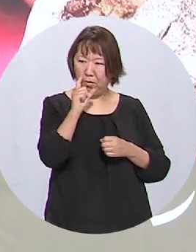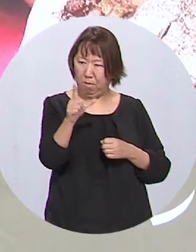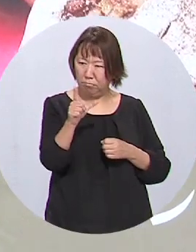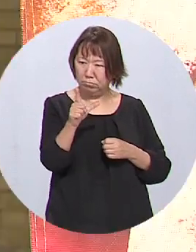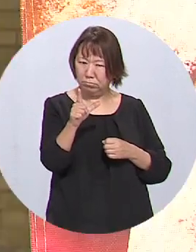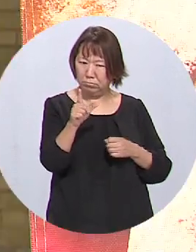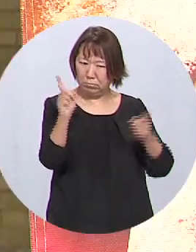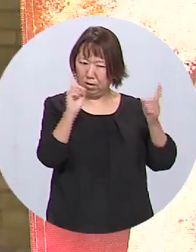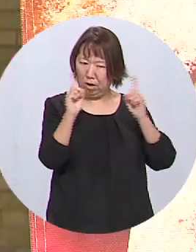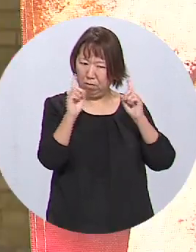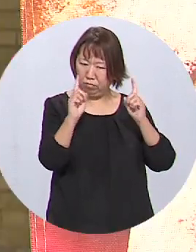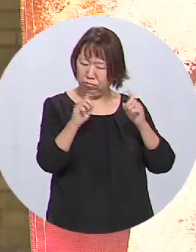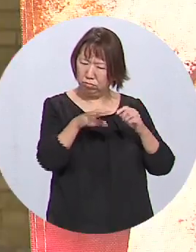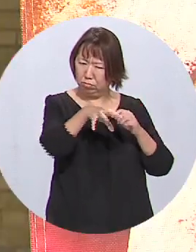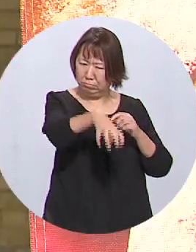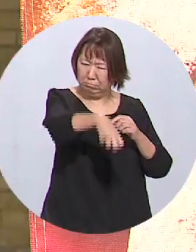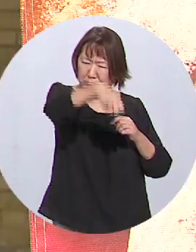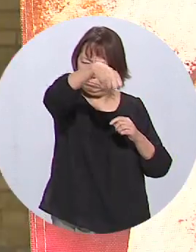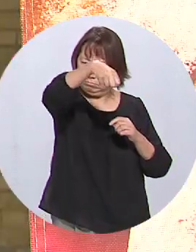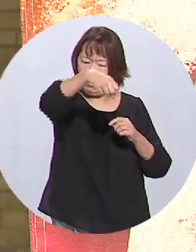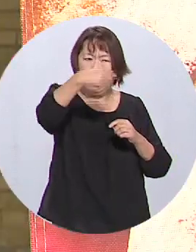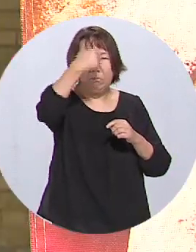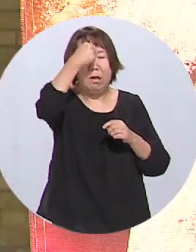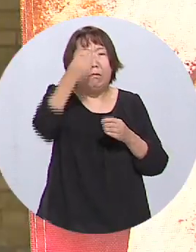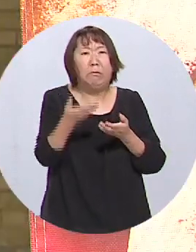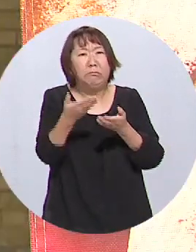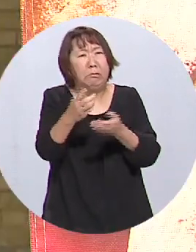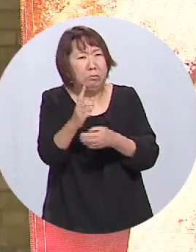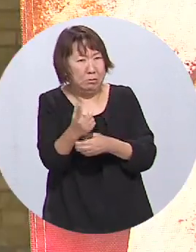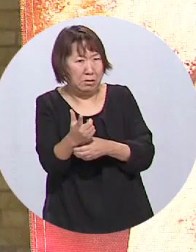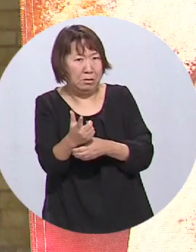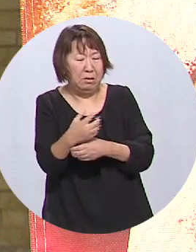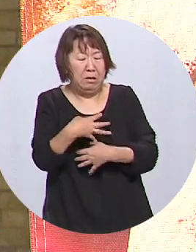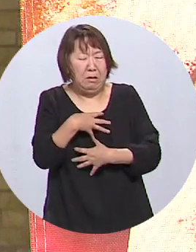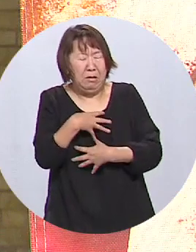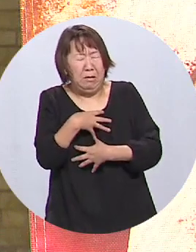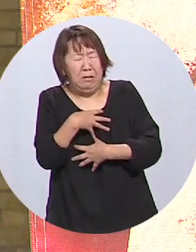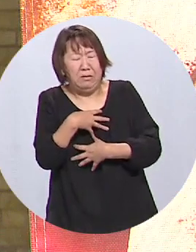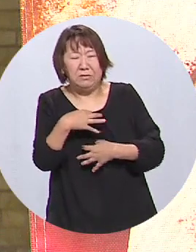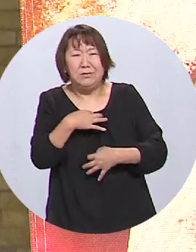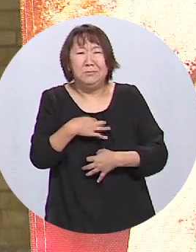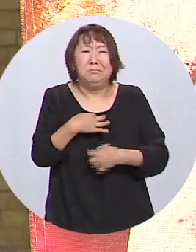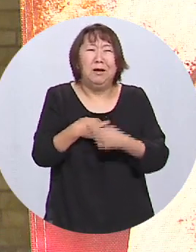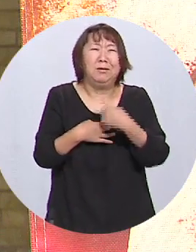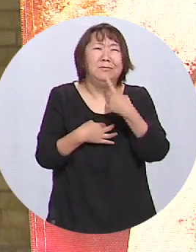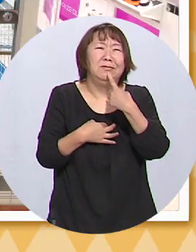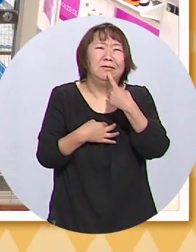こうゲームをやっていただけるのかどうか、ご迷惑をおかけしちゃうんじゃないかっていうことでとっても心配していました。